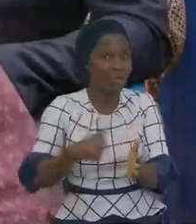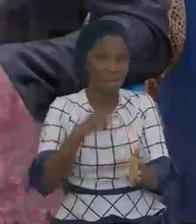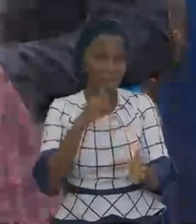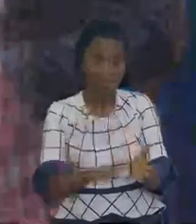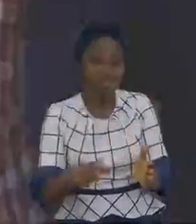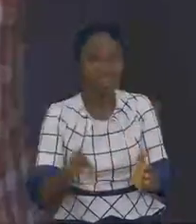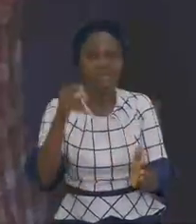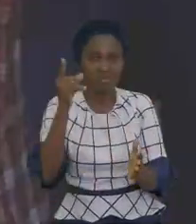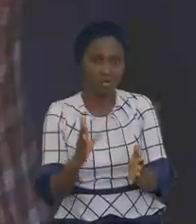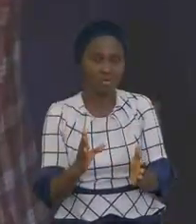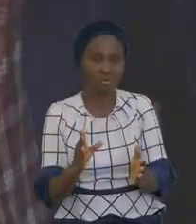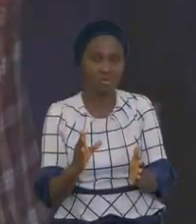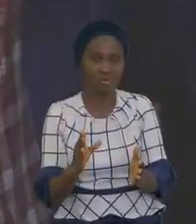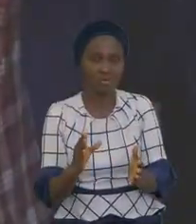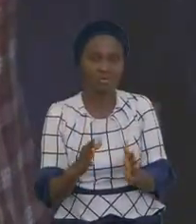Ça, c'est le commencement.